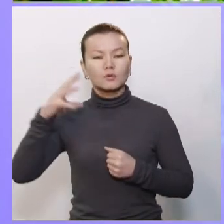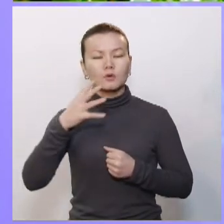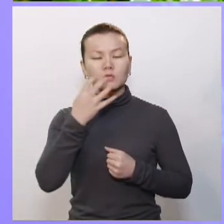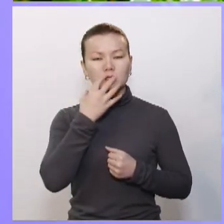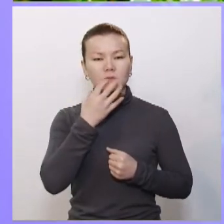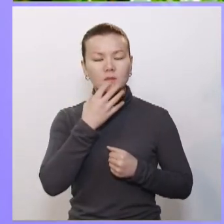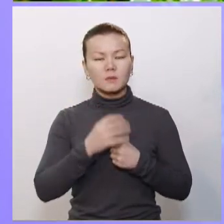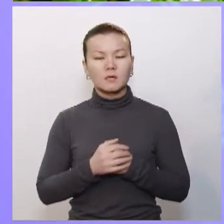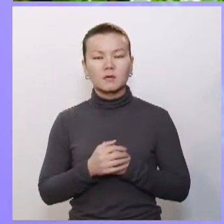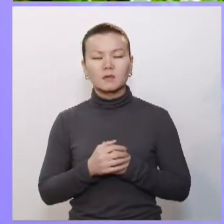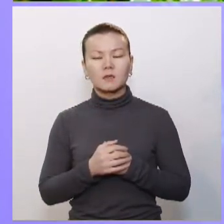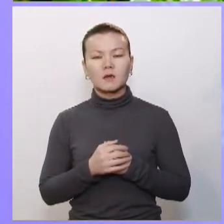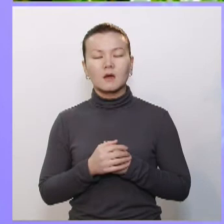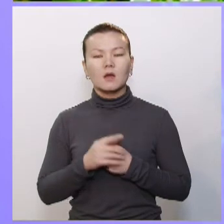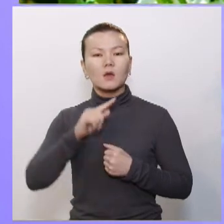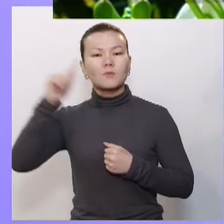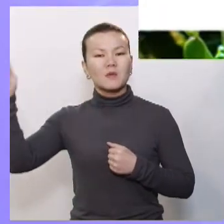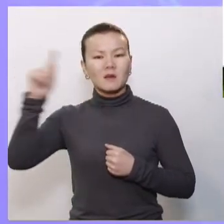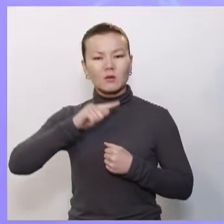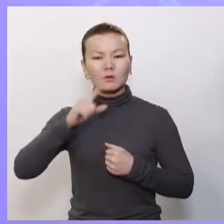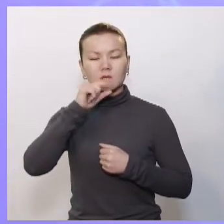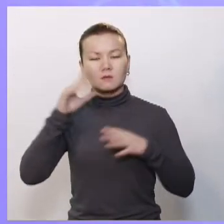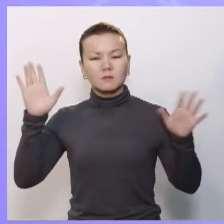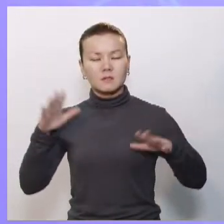Келген куштар келе башташат.